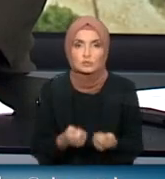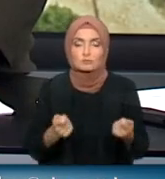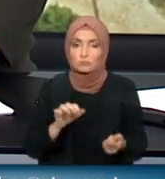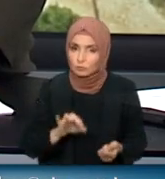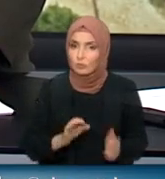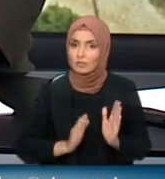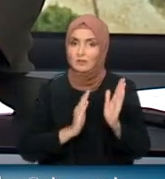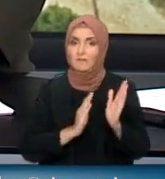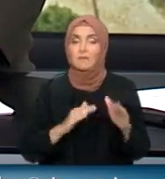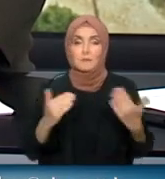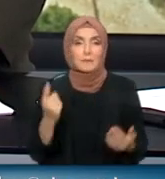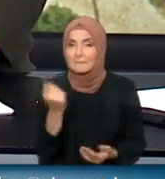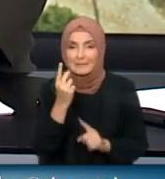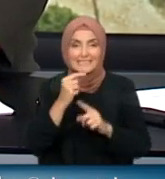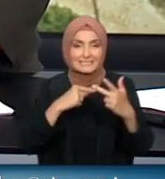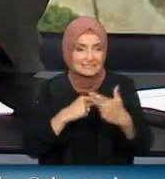ait tek bir iz bile yok.